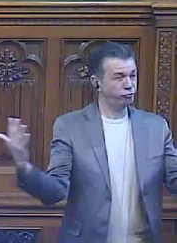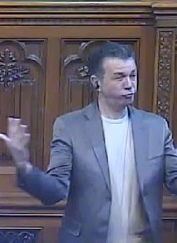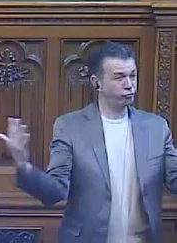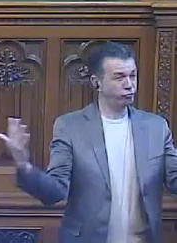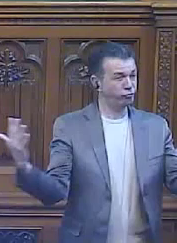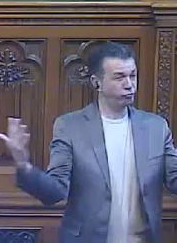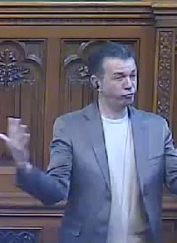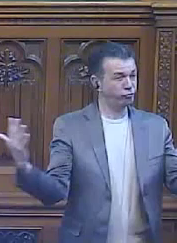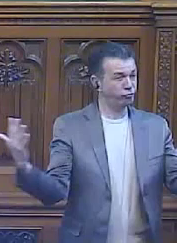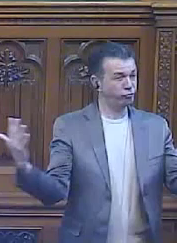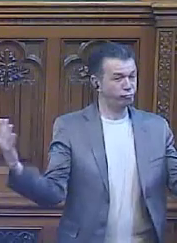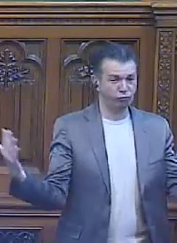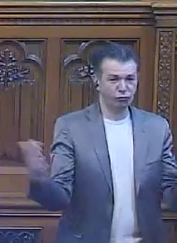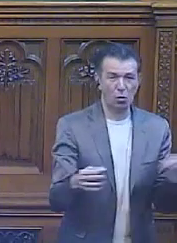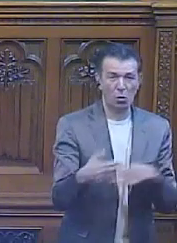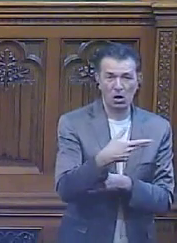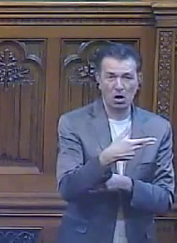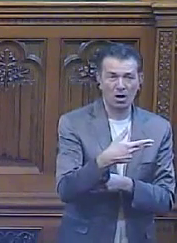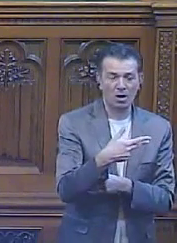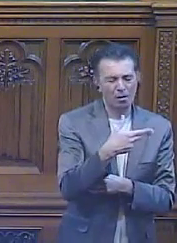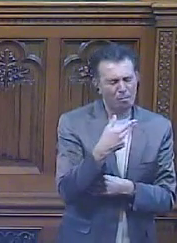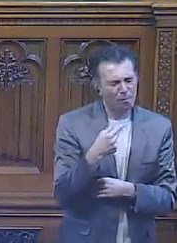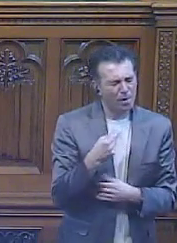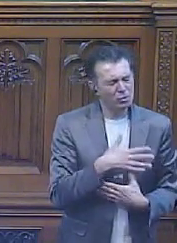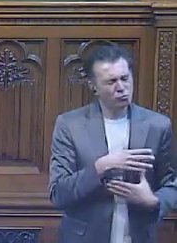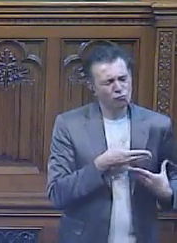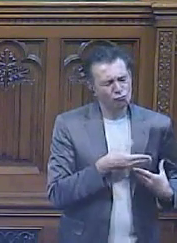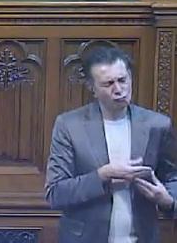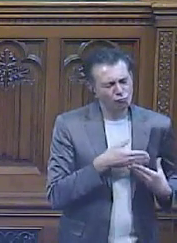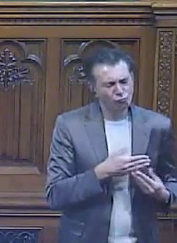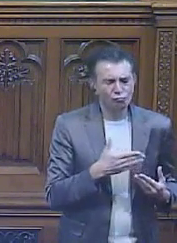wollen oder ob die Menschlichkeit